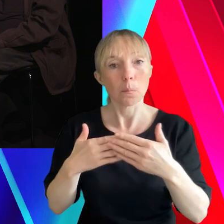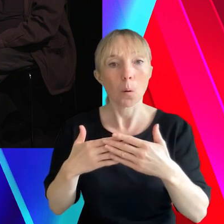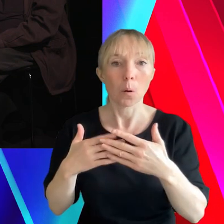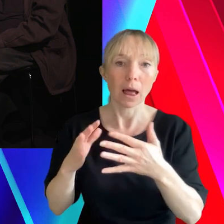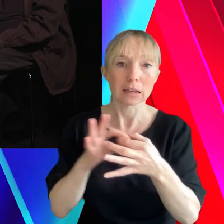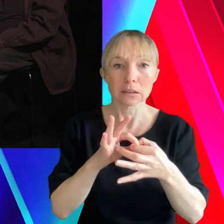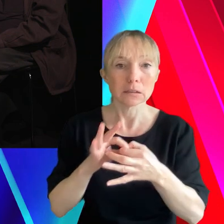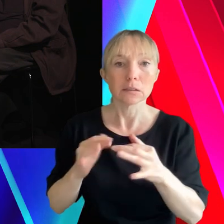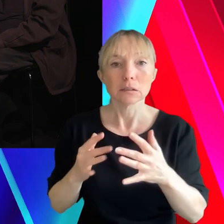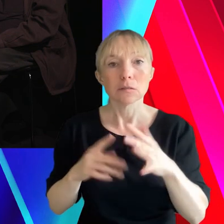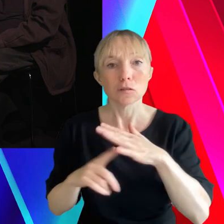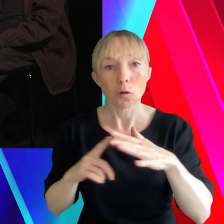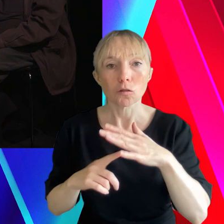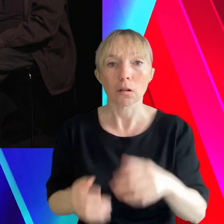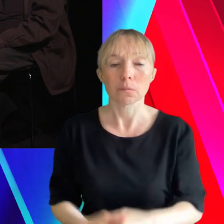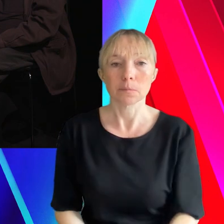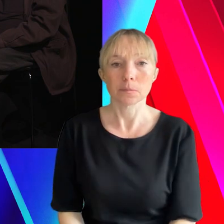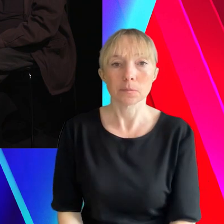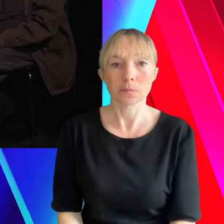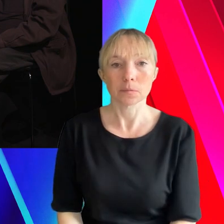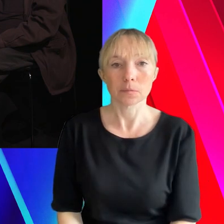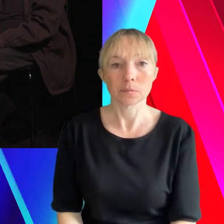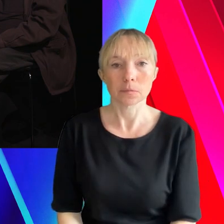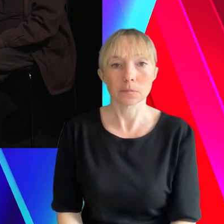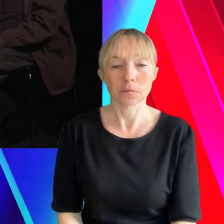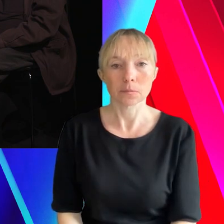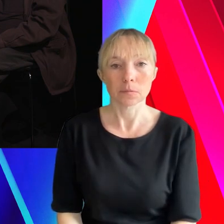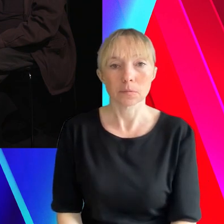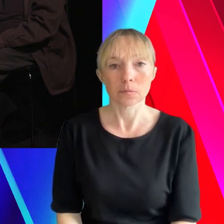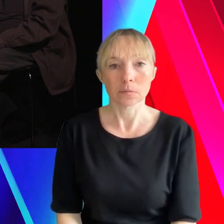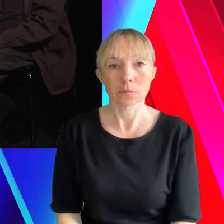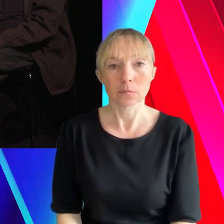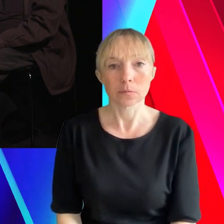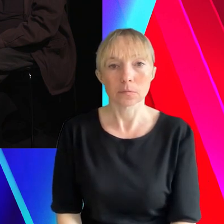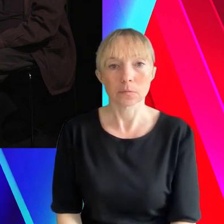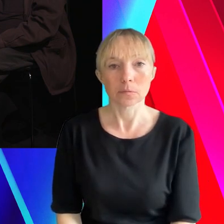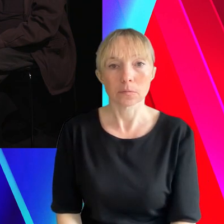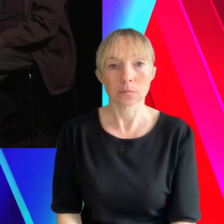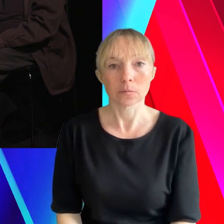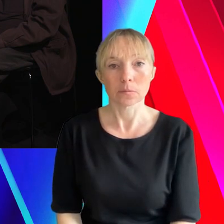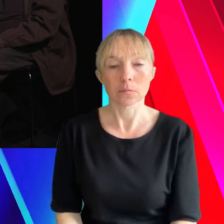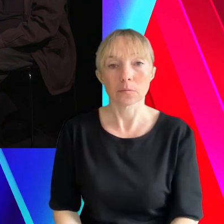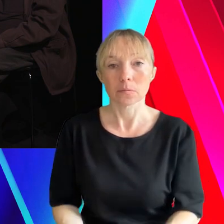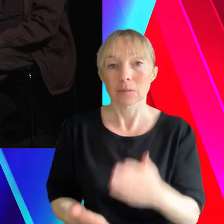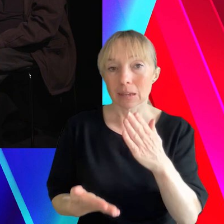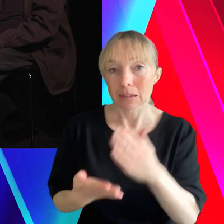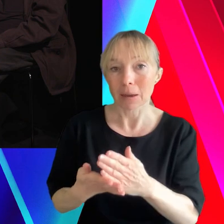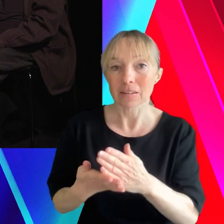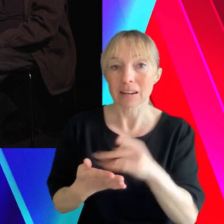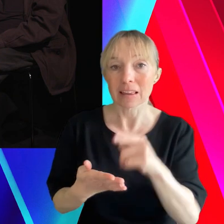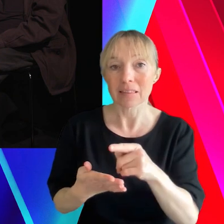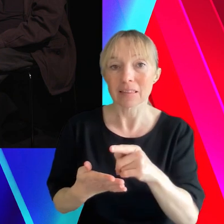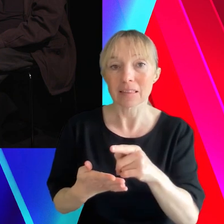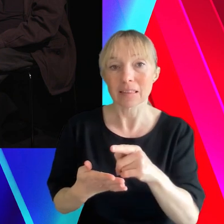it. مخصوصا وقتی راجع به جامعه‌ای صحبت می‌کنی که قهرمان پروره. Especially about this